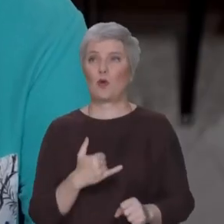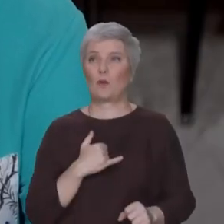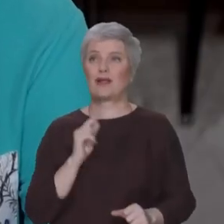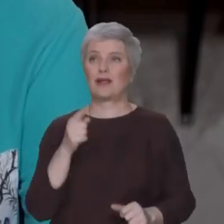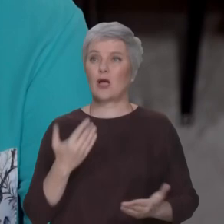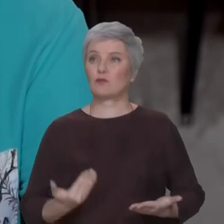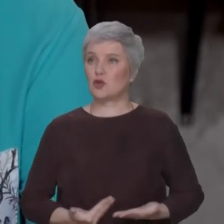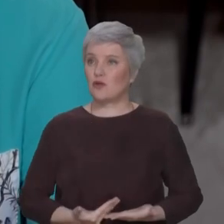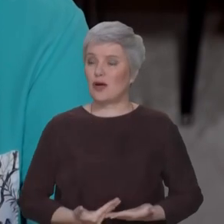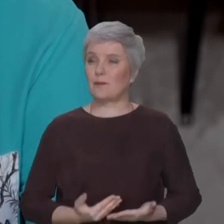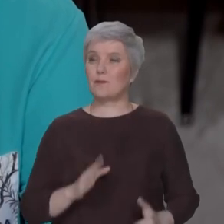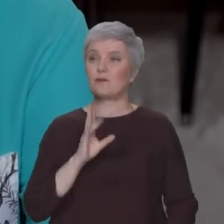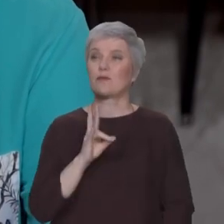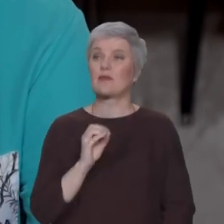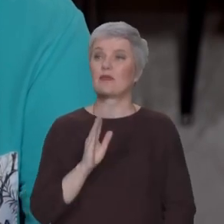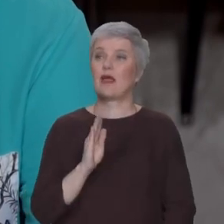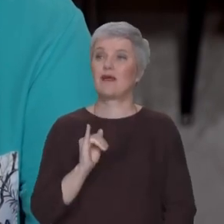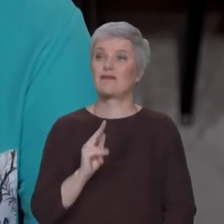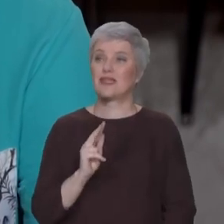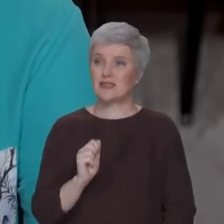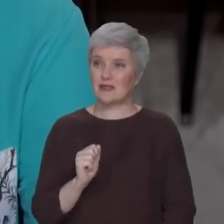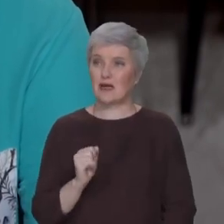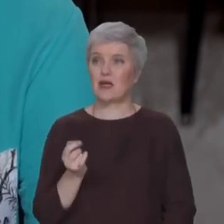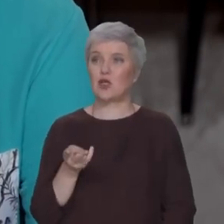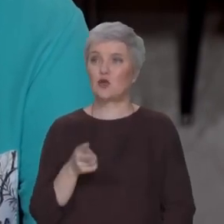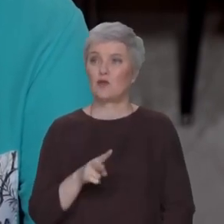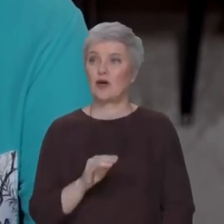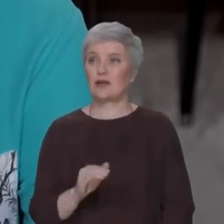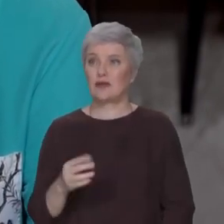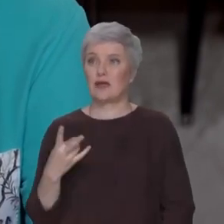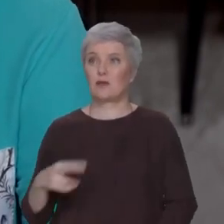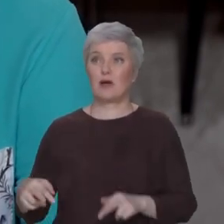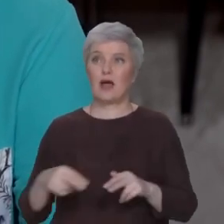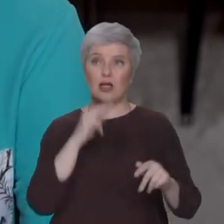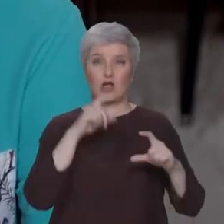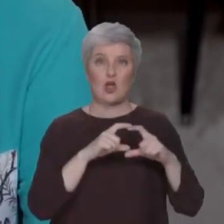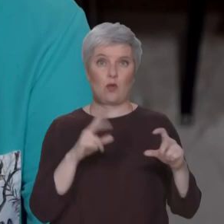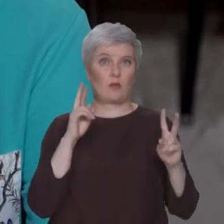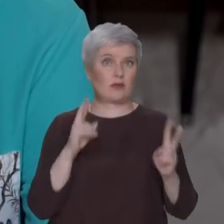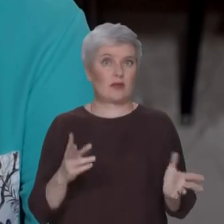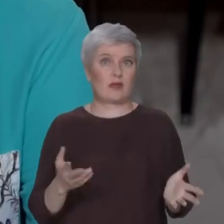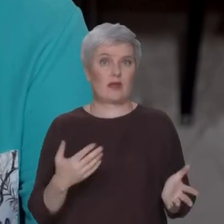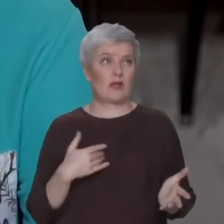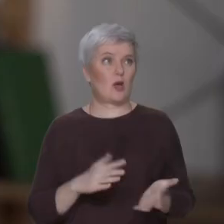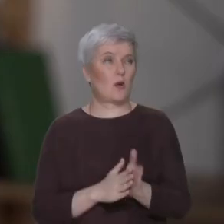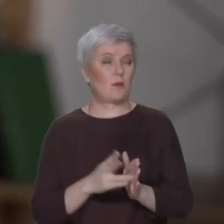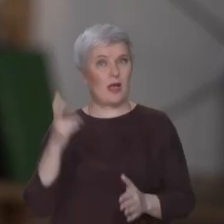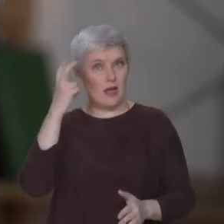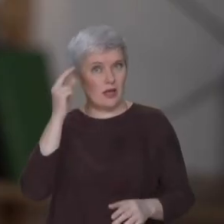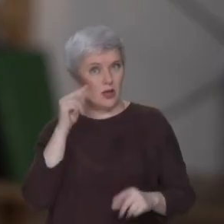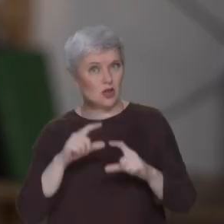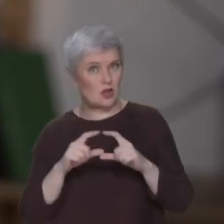живе невістка і двоє дітей, яким треба йти в школу. Ну, вони не знають. Нам зараз домовлятися про київську